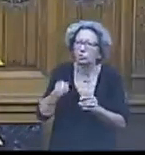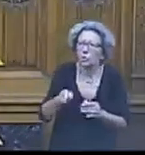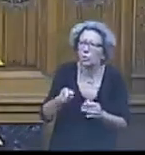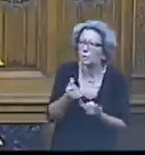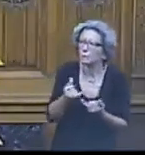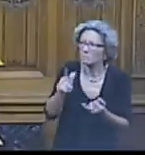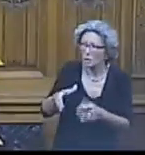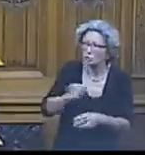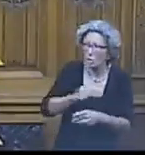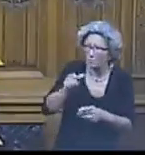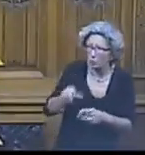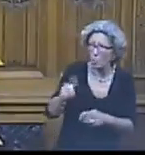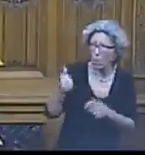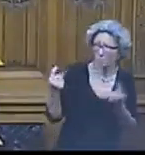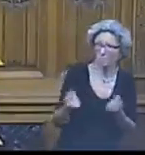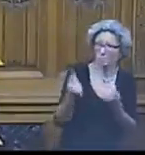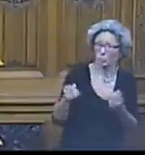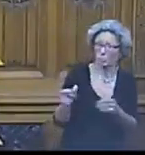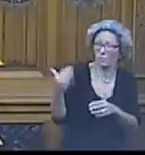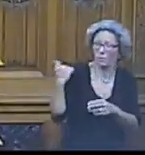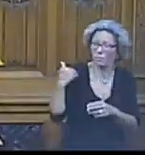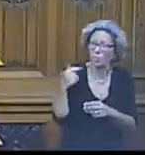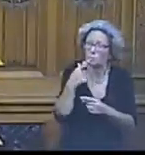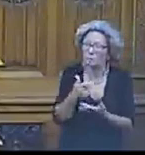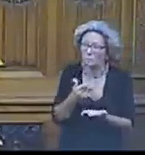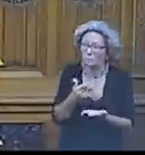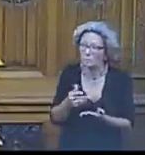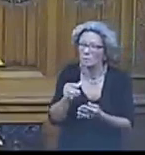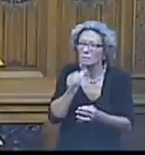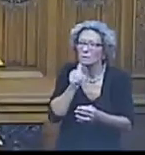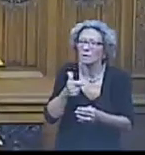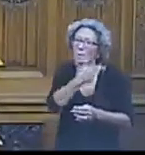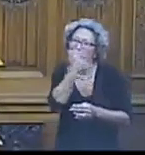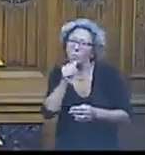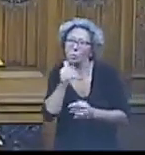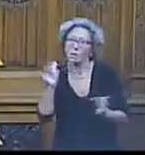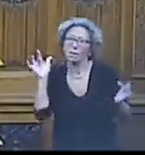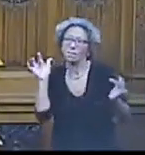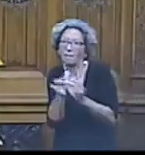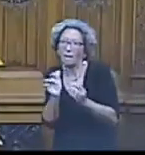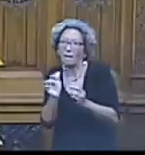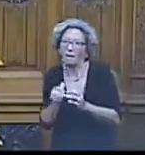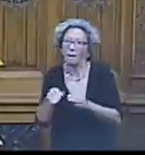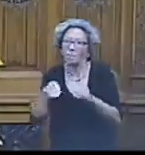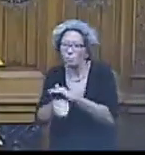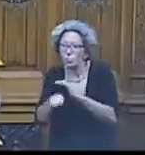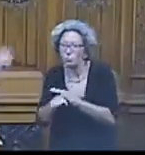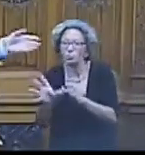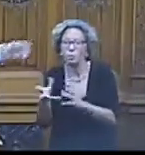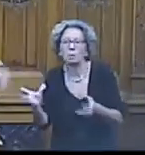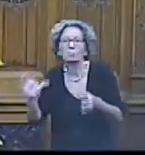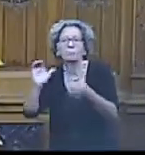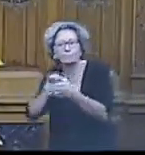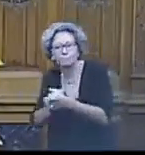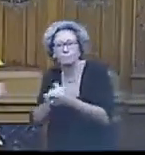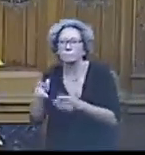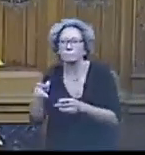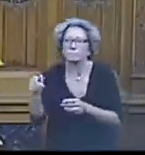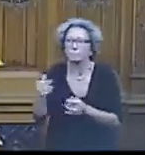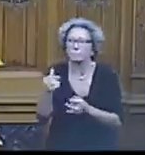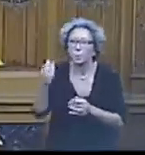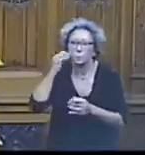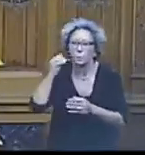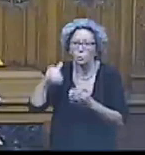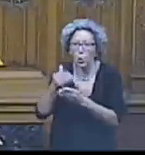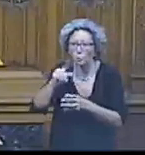der schafft, bei so einer Situation, die ich gerade vorher geschildert habe, die Bevölkerung nicht gegen die Flüchtlinge aufzubringen, sondern solidarisch zu vereinen, den Dieter Bosch in Neudörfel und den